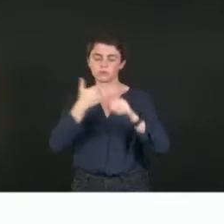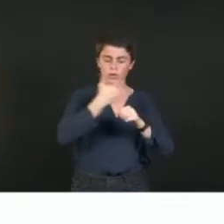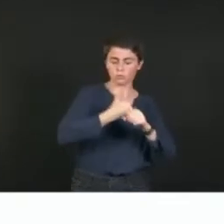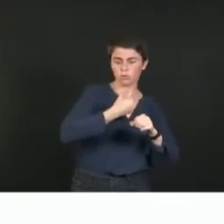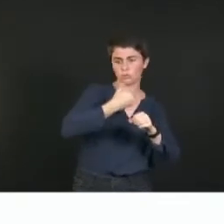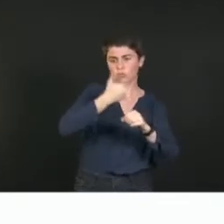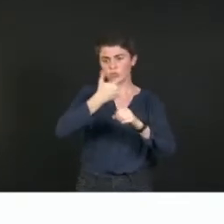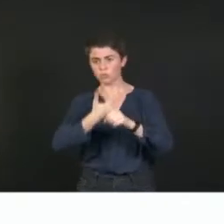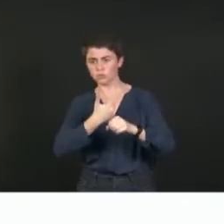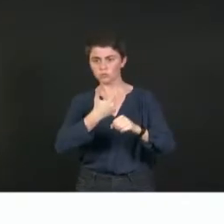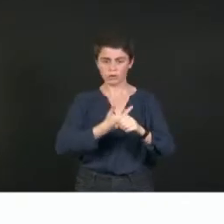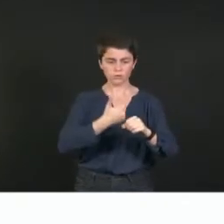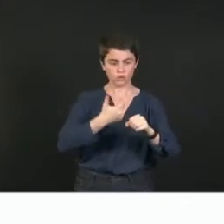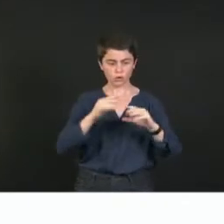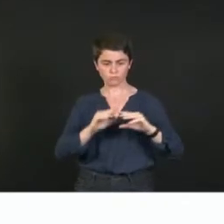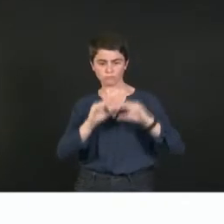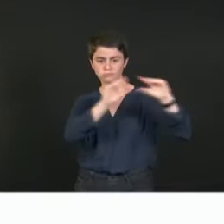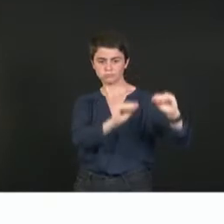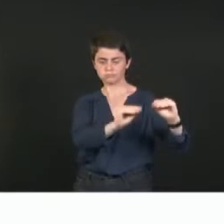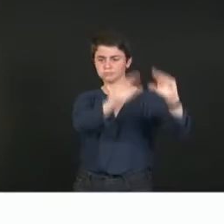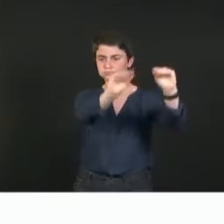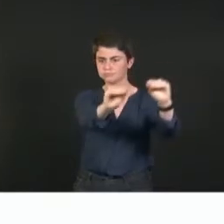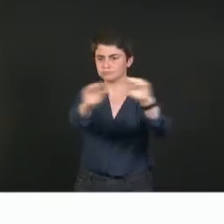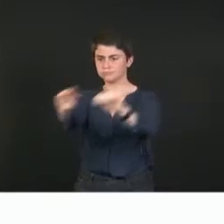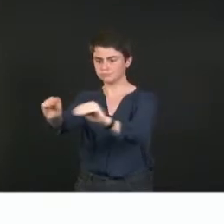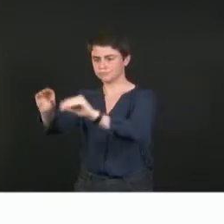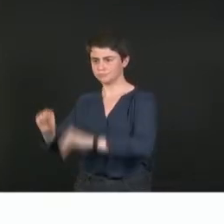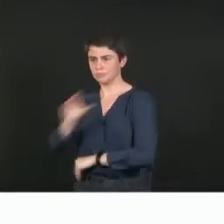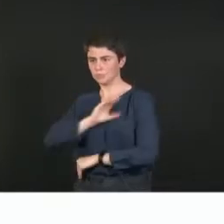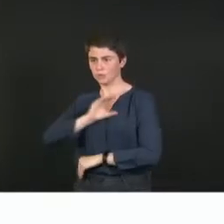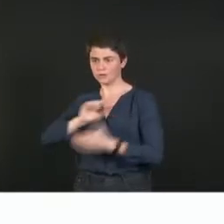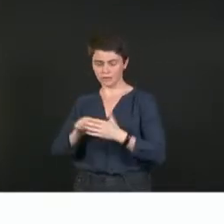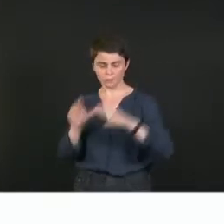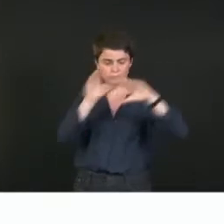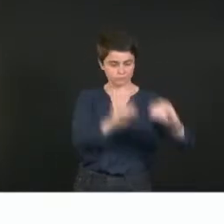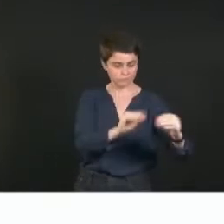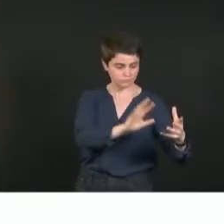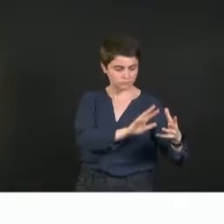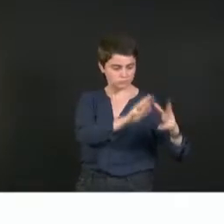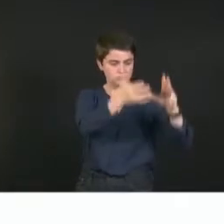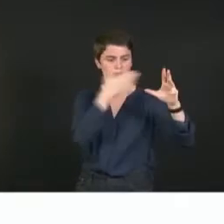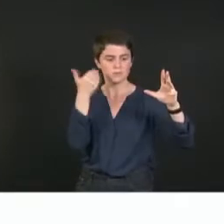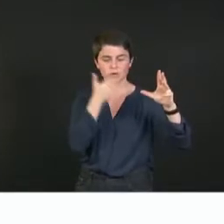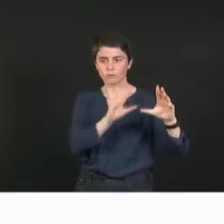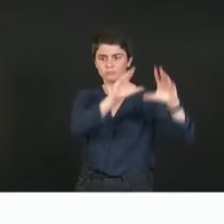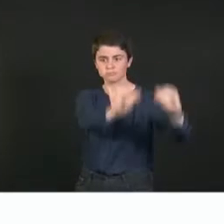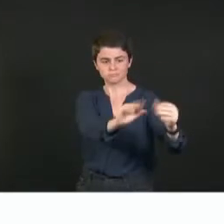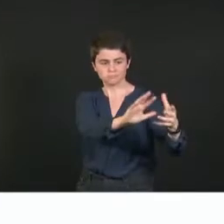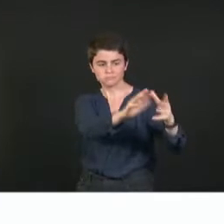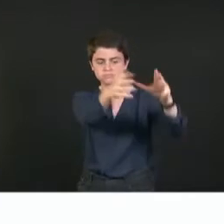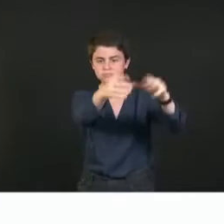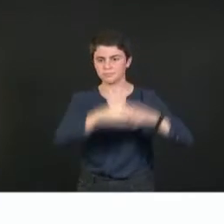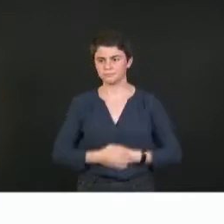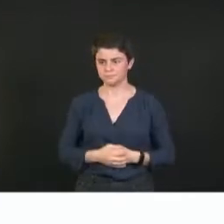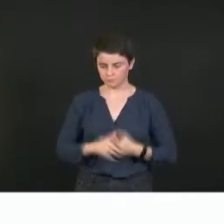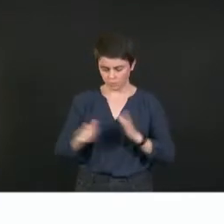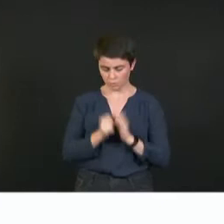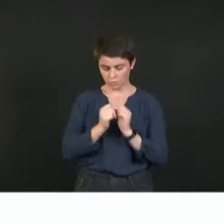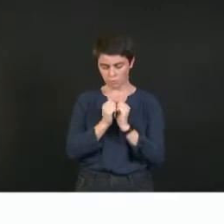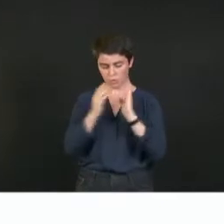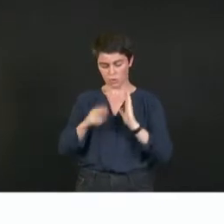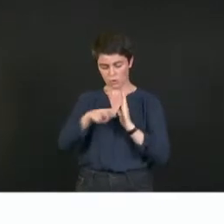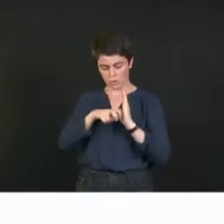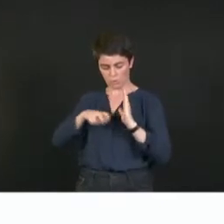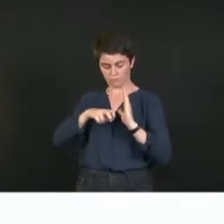2 et 3 ans. Pour agrader en fait le site. Donc pendant ce confinement, on a fait appel à la